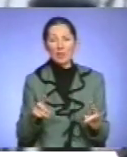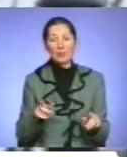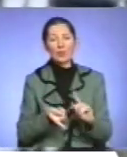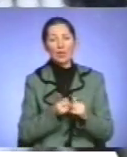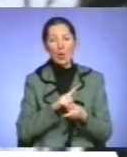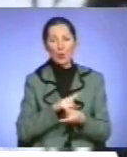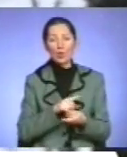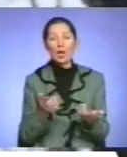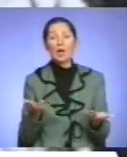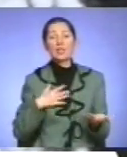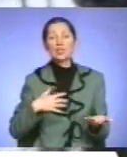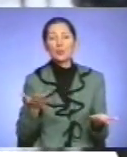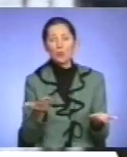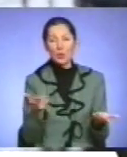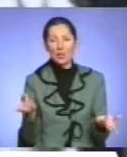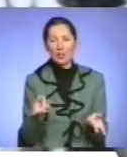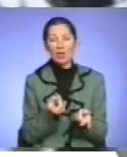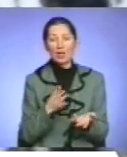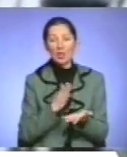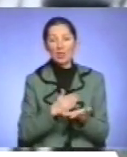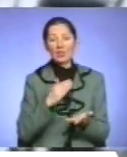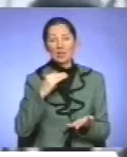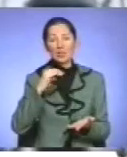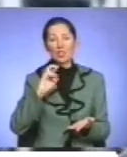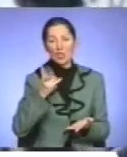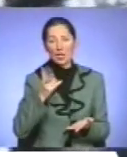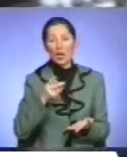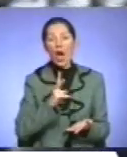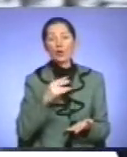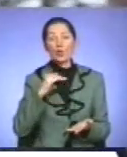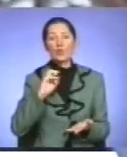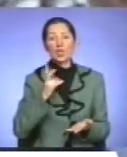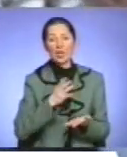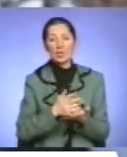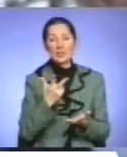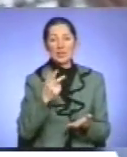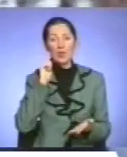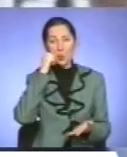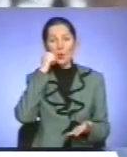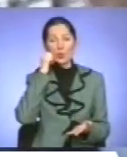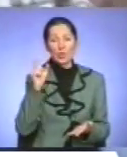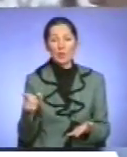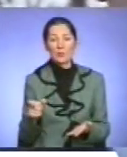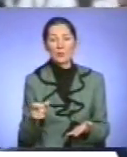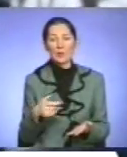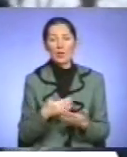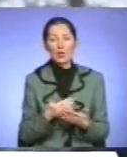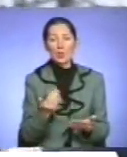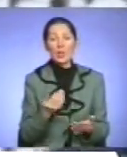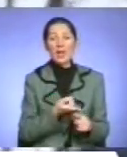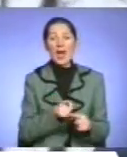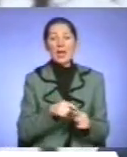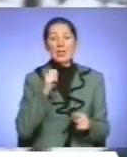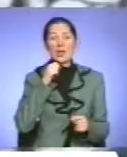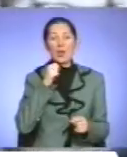наоборот, а зачем тобі треба? Є ЖЕК. А хто в ЖЕКі є? Три бабушки. І от ми на цих бабушек